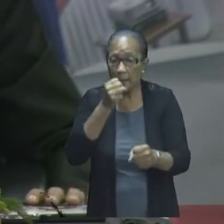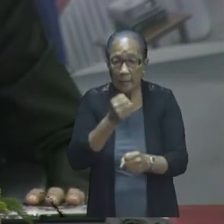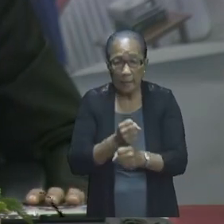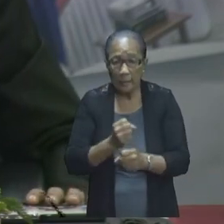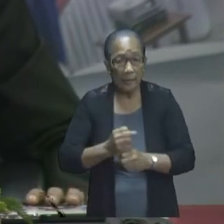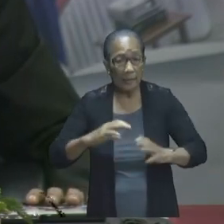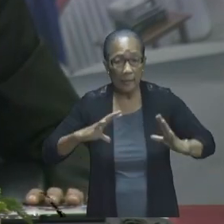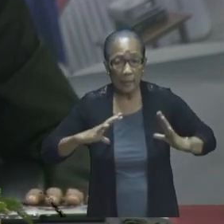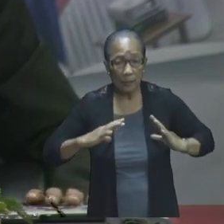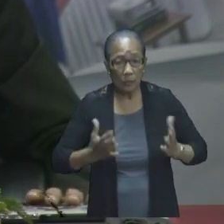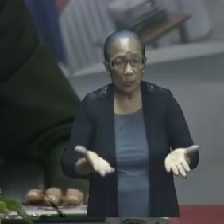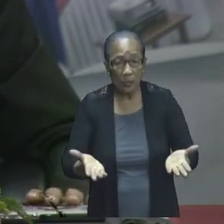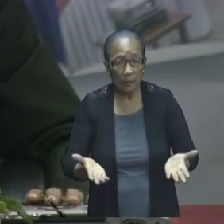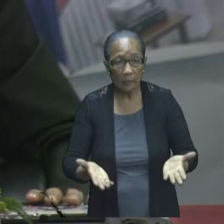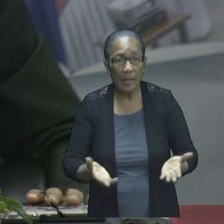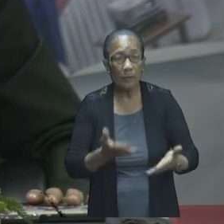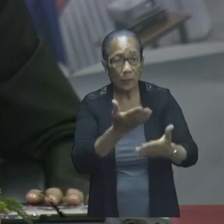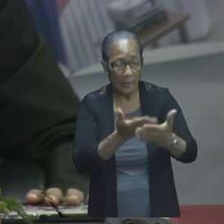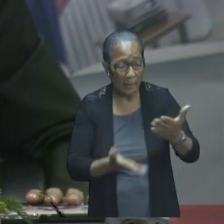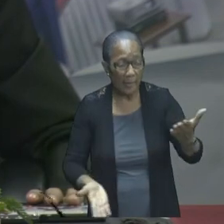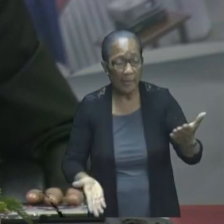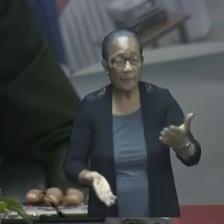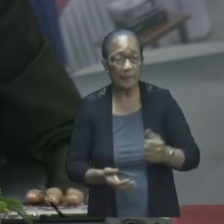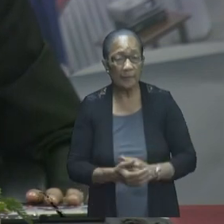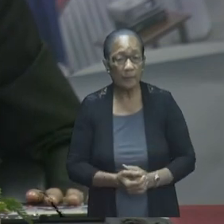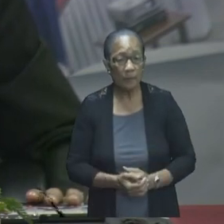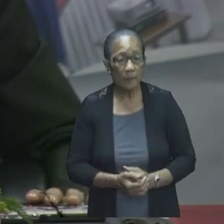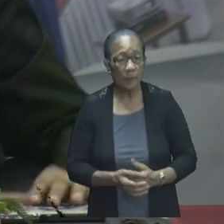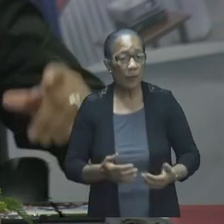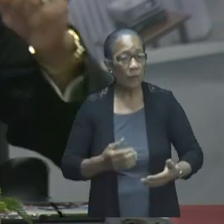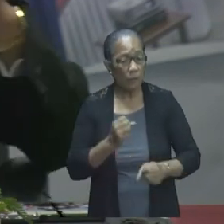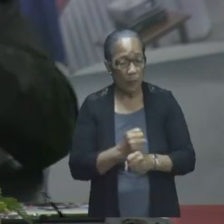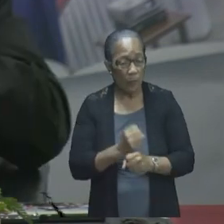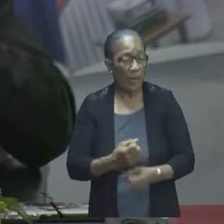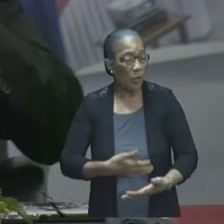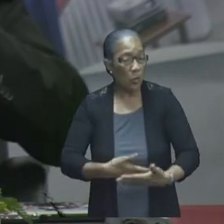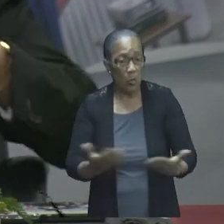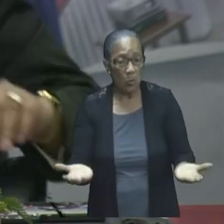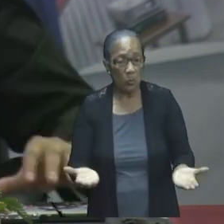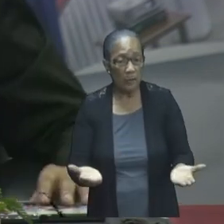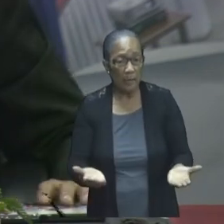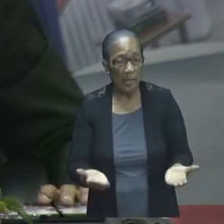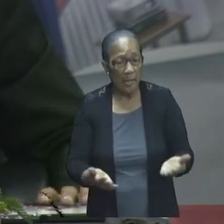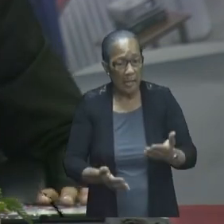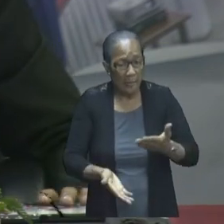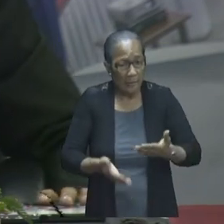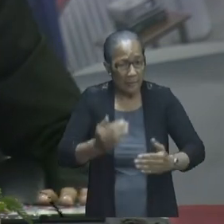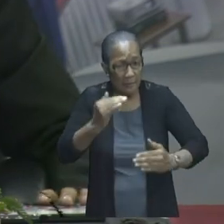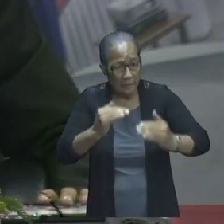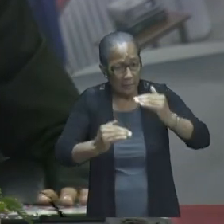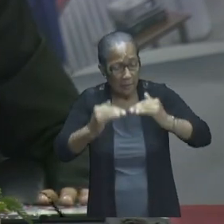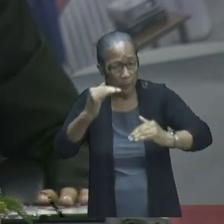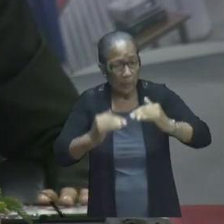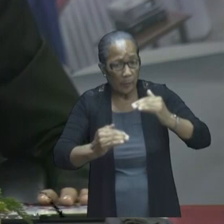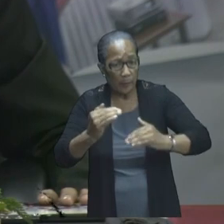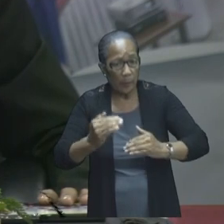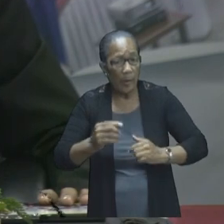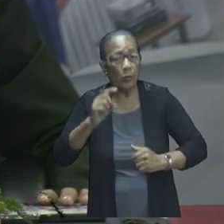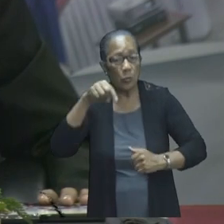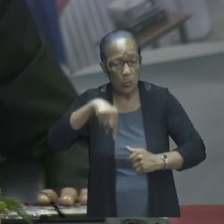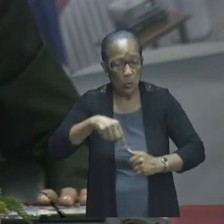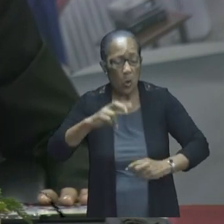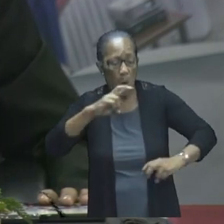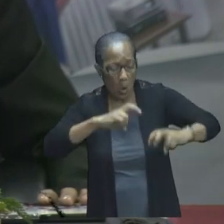daar ole met een lees van werklozen dus er is een discrepantie waarbinnen nader onderzoek moet plaatsvinden en ik denk dat